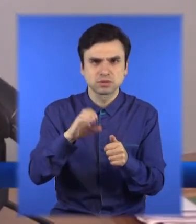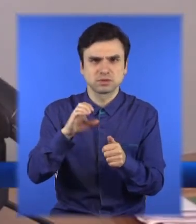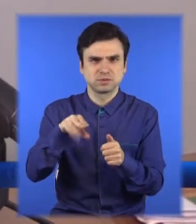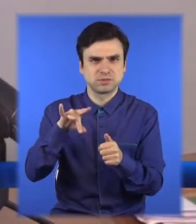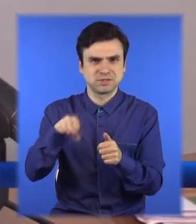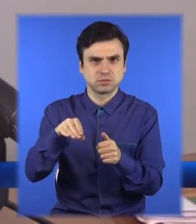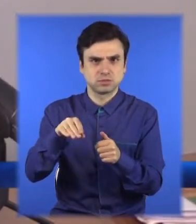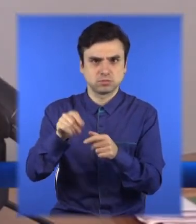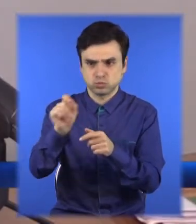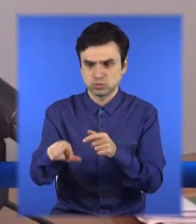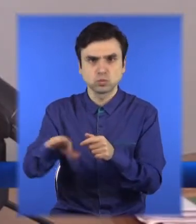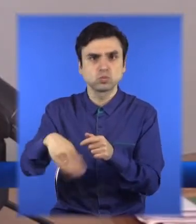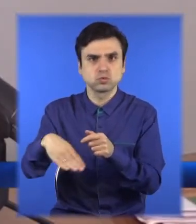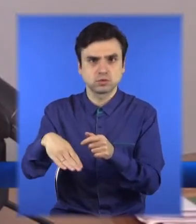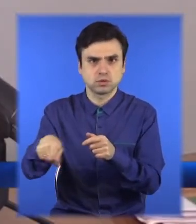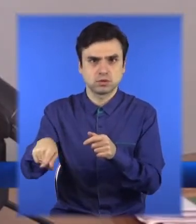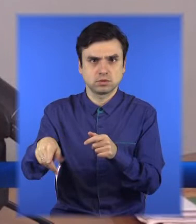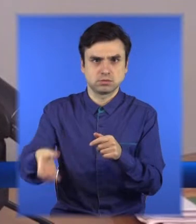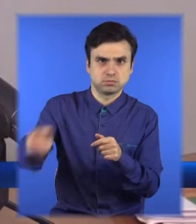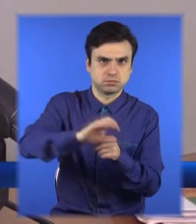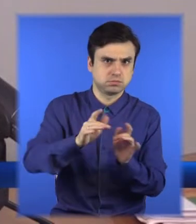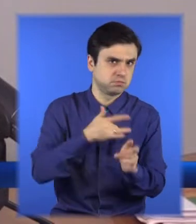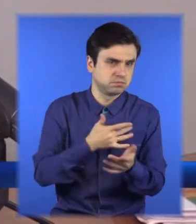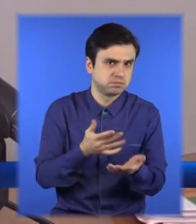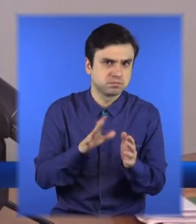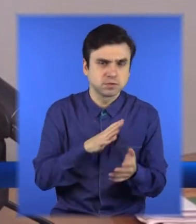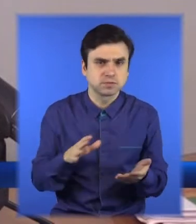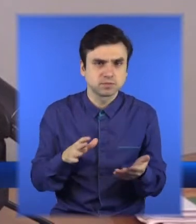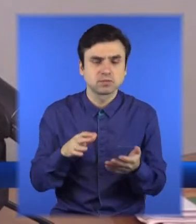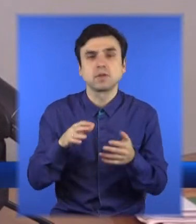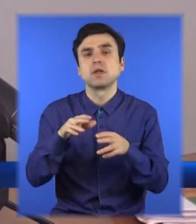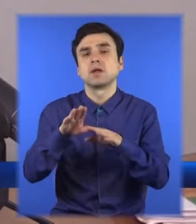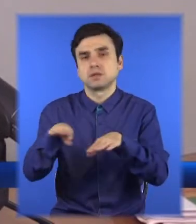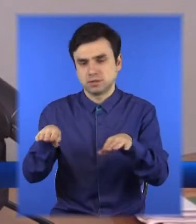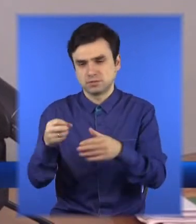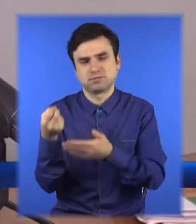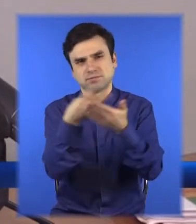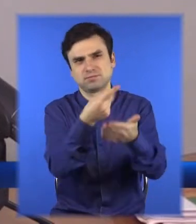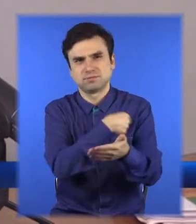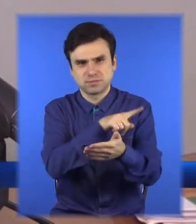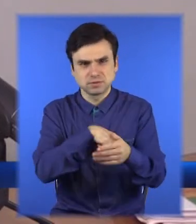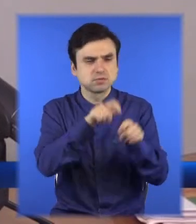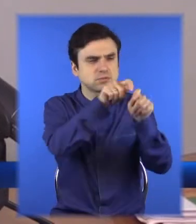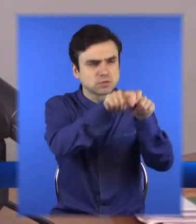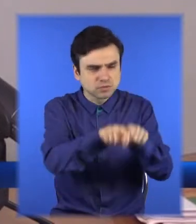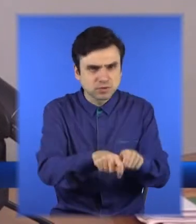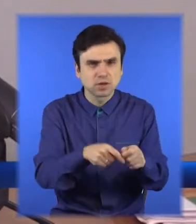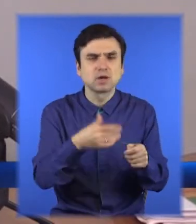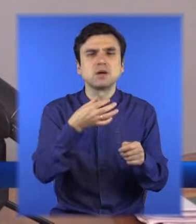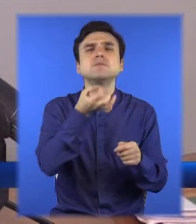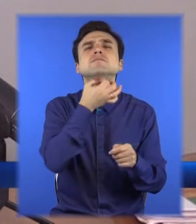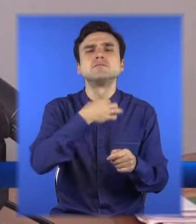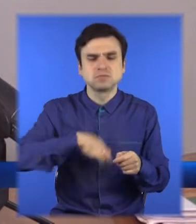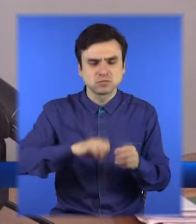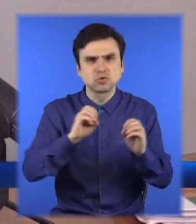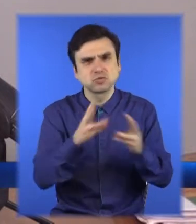медицинська допомога скорою допомогою. К нам доставлені діти в нормальному стані, в нормальному самочувствии, осмотрені на предмет отравлення